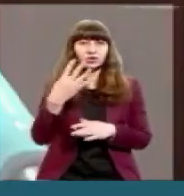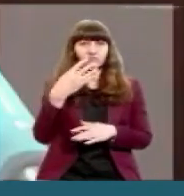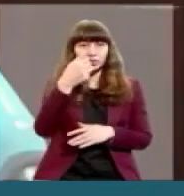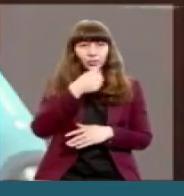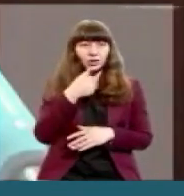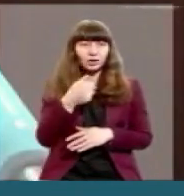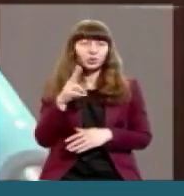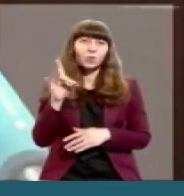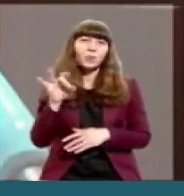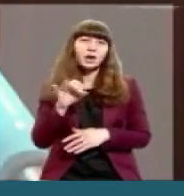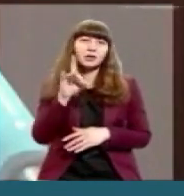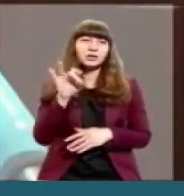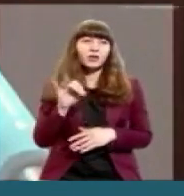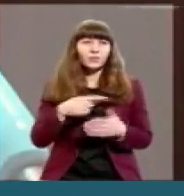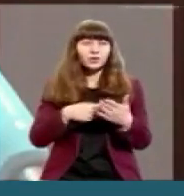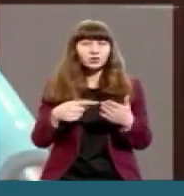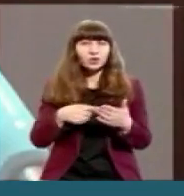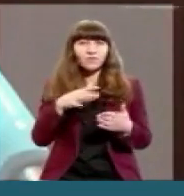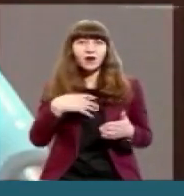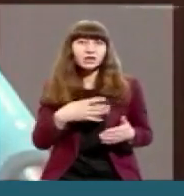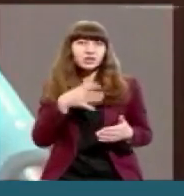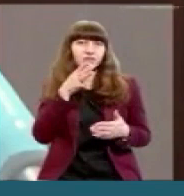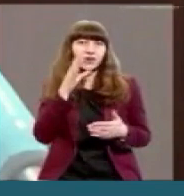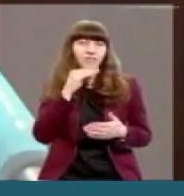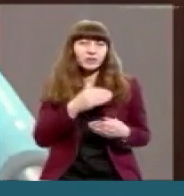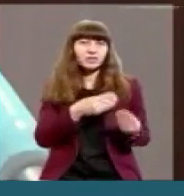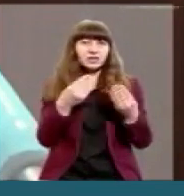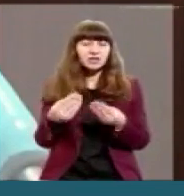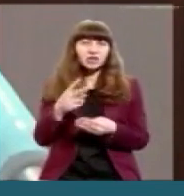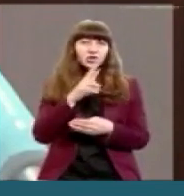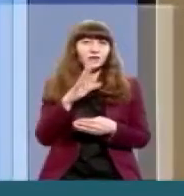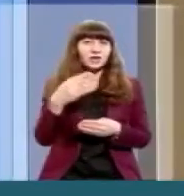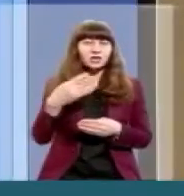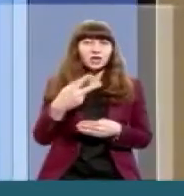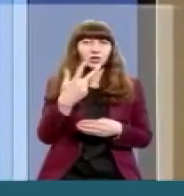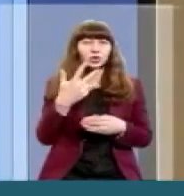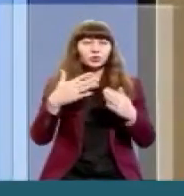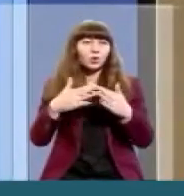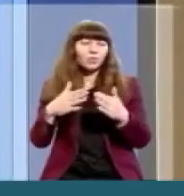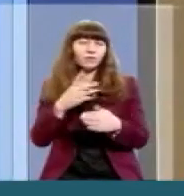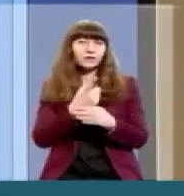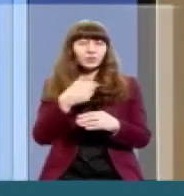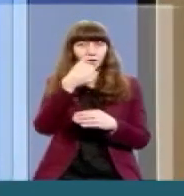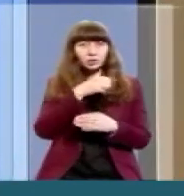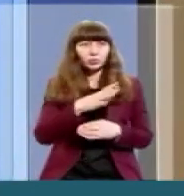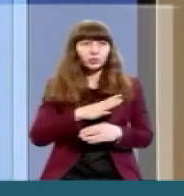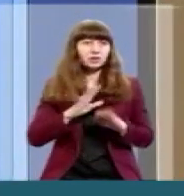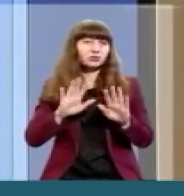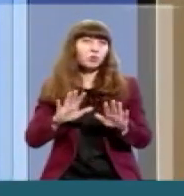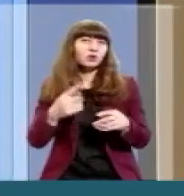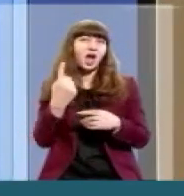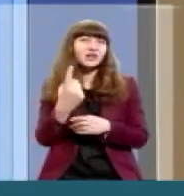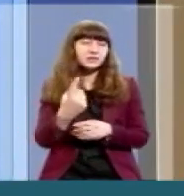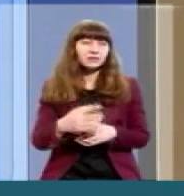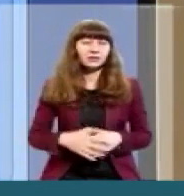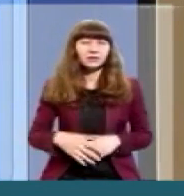году. Кумар Аксакалов подчеркнул важность своевременной сдачи жилья Кустаная. Из самых 43 домов Кустаная в этом году был сдан только один.